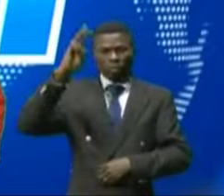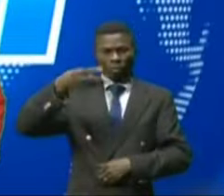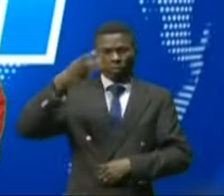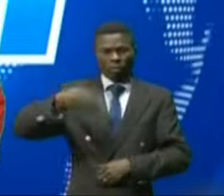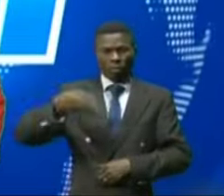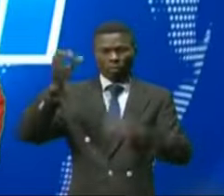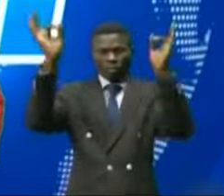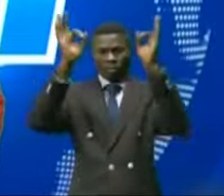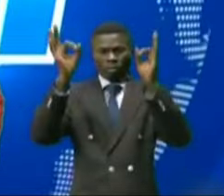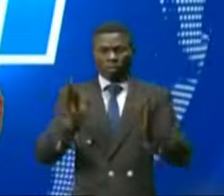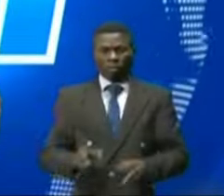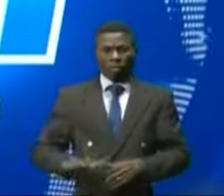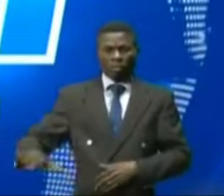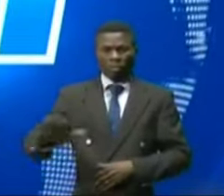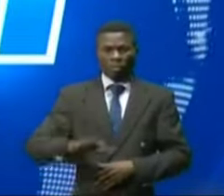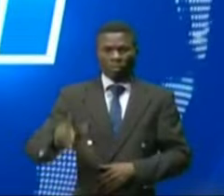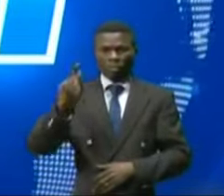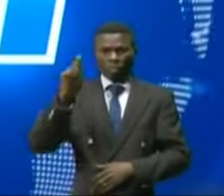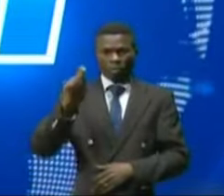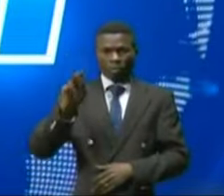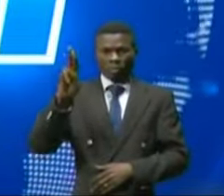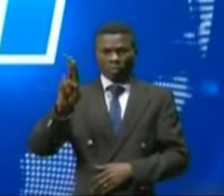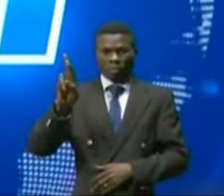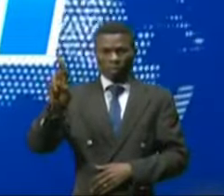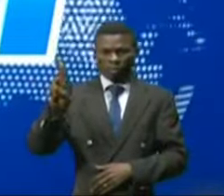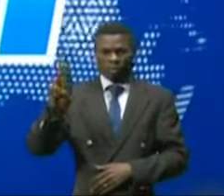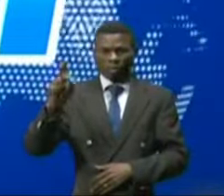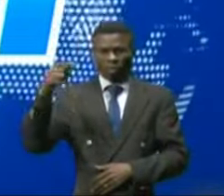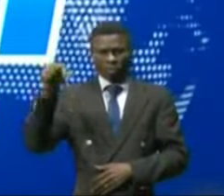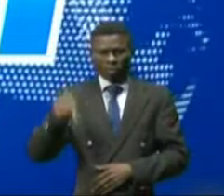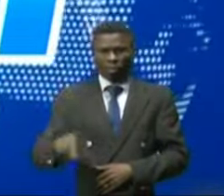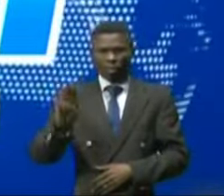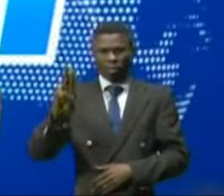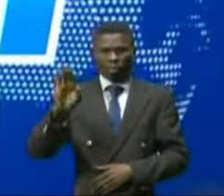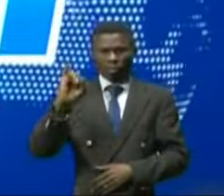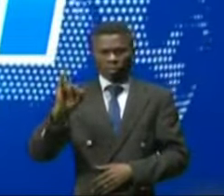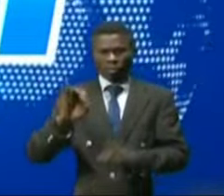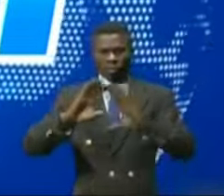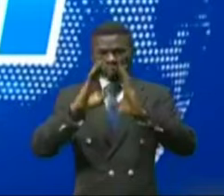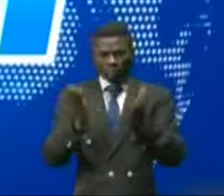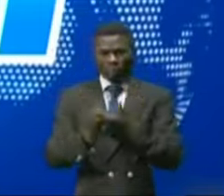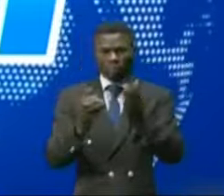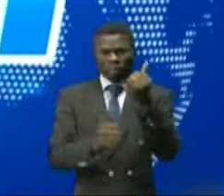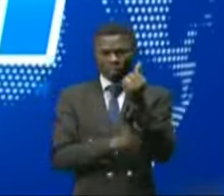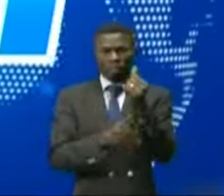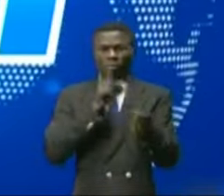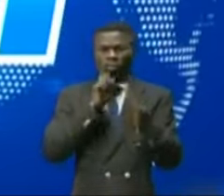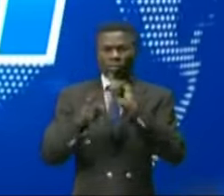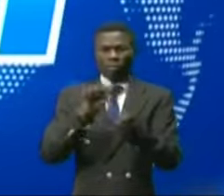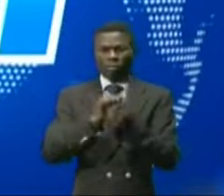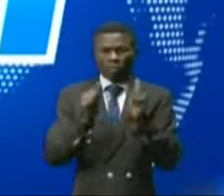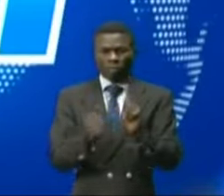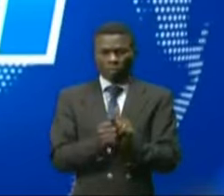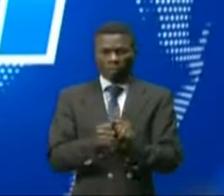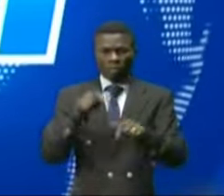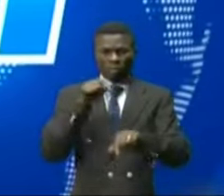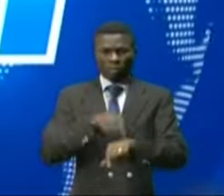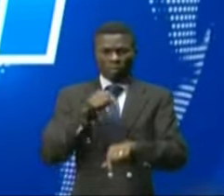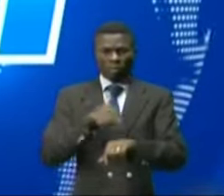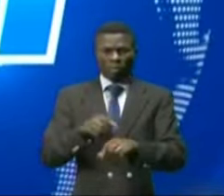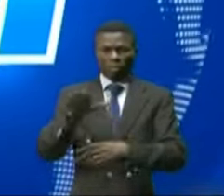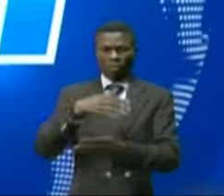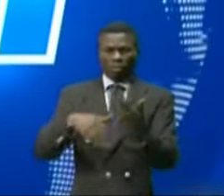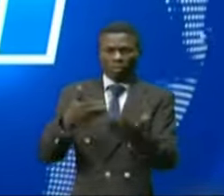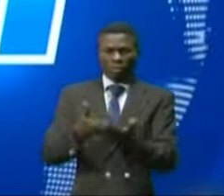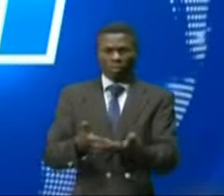diplomatique d'Antalya en Turquie. Félix Antoine Tshisekedi Tshilombo et les autres participants vont débattre sur la diplomatie en période de